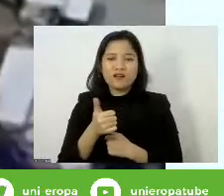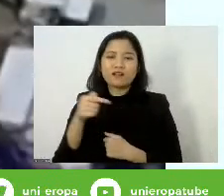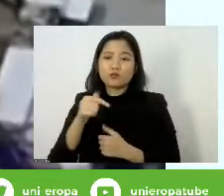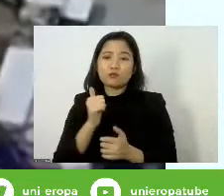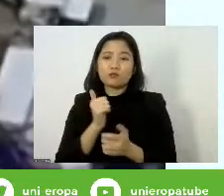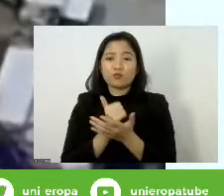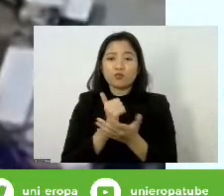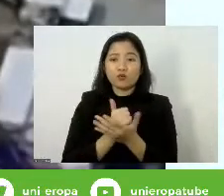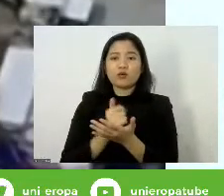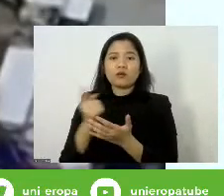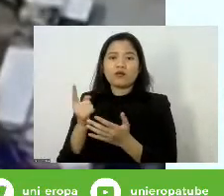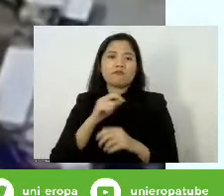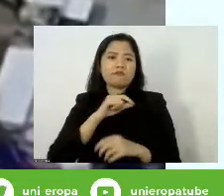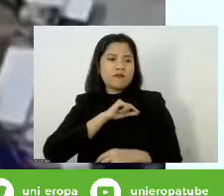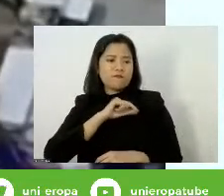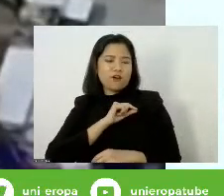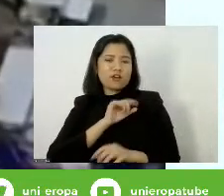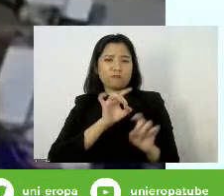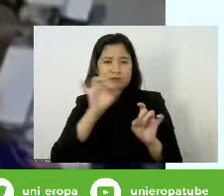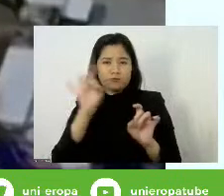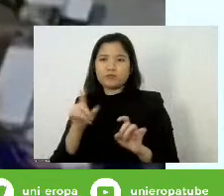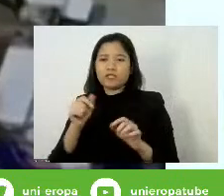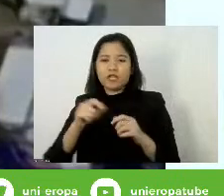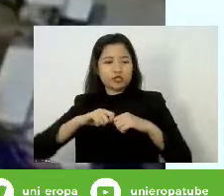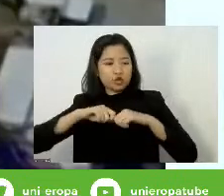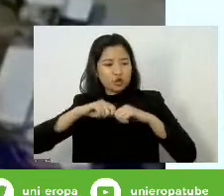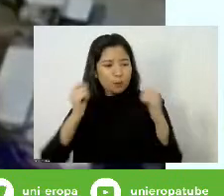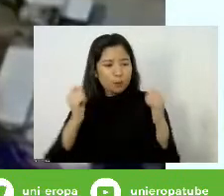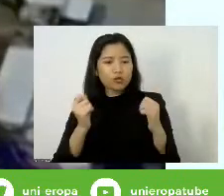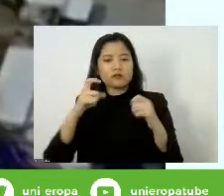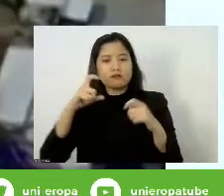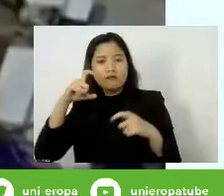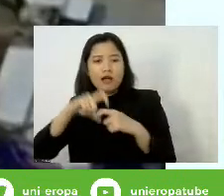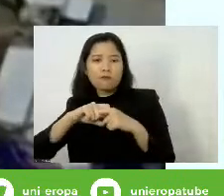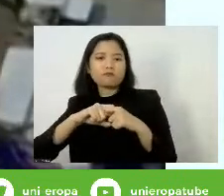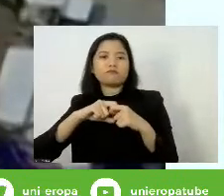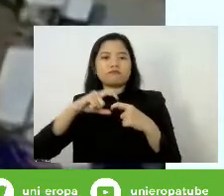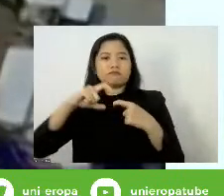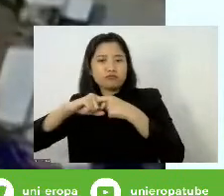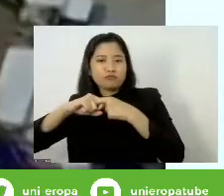sangat multifungsi sekali bisa dicopot lepas dengan mudah Oke